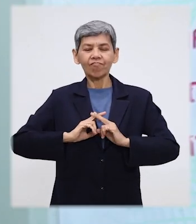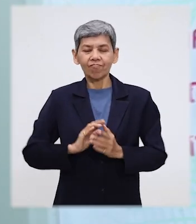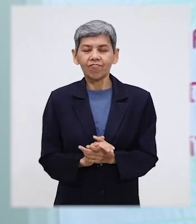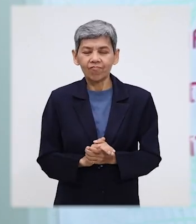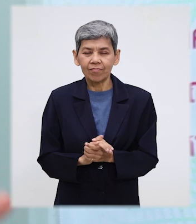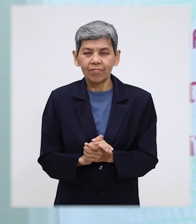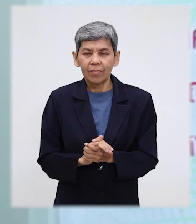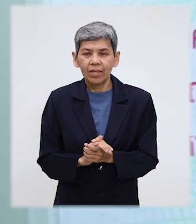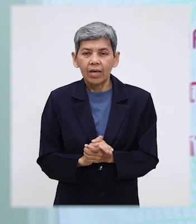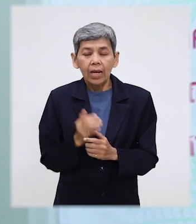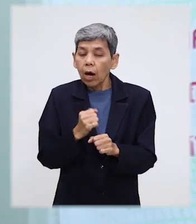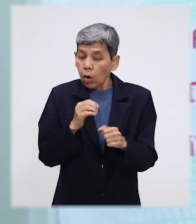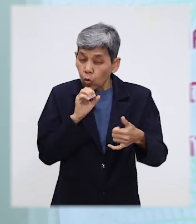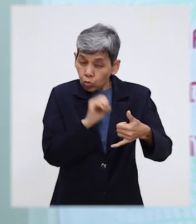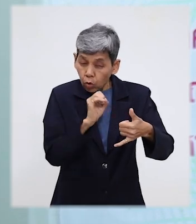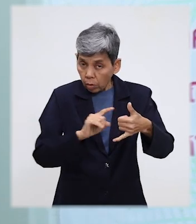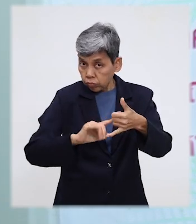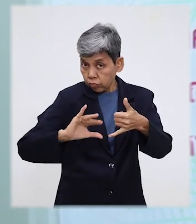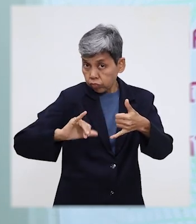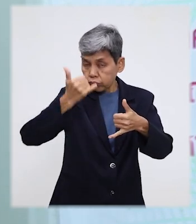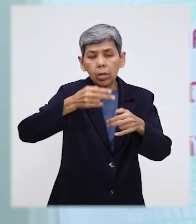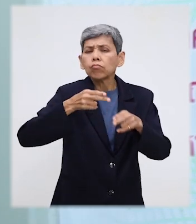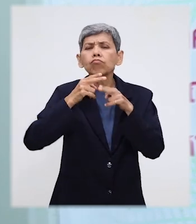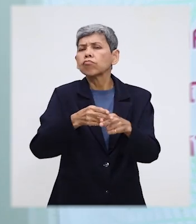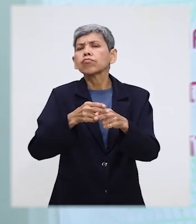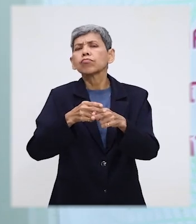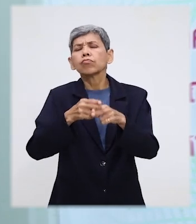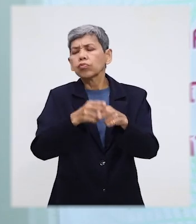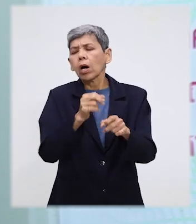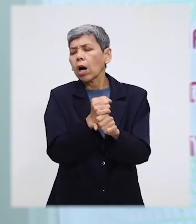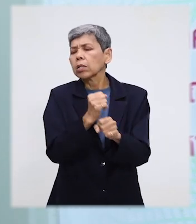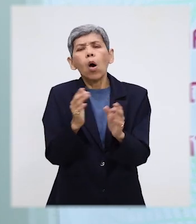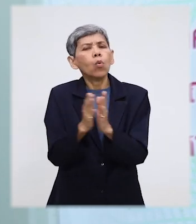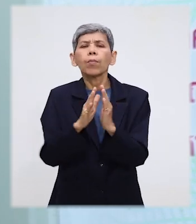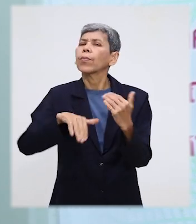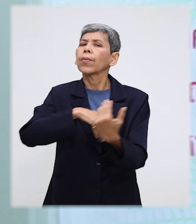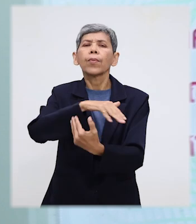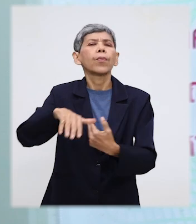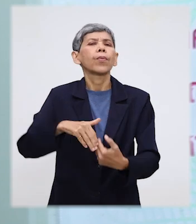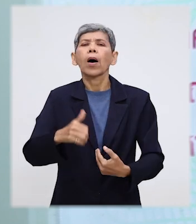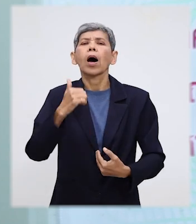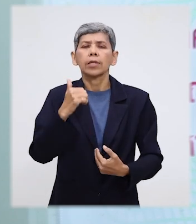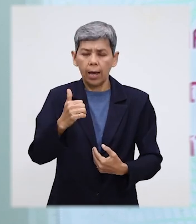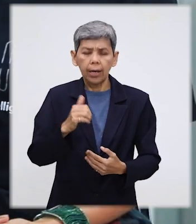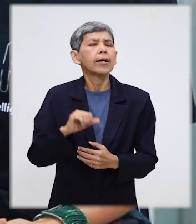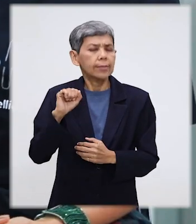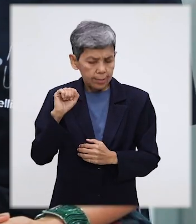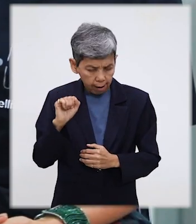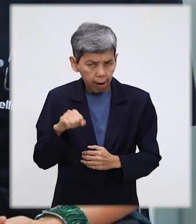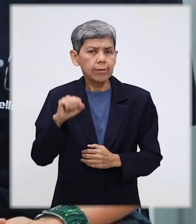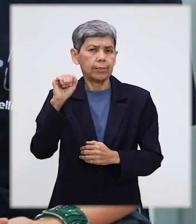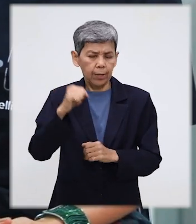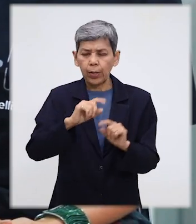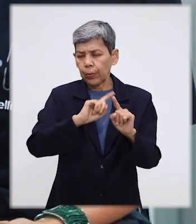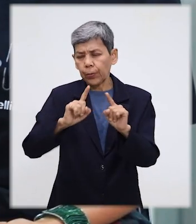ายที่สุดเราผลิตเขาออกไปก็ต้องการที่จะให้เขาไปใช้ชีวิตในสังคมเพื่อที่จะอยู่ร่วมกันอย่าง inclusive society นะคะเพ ื่อ ที่จะ